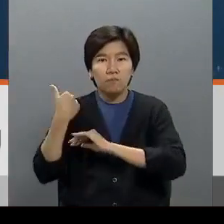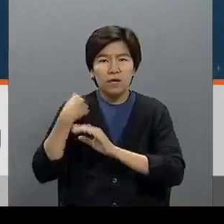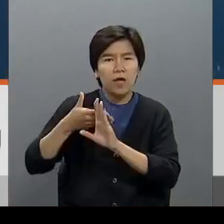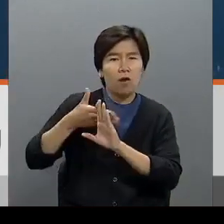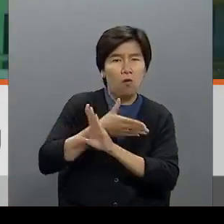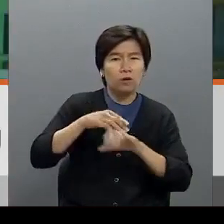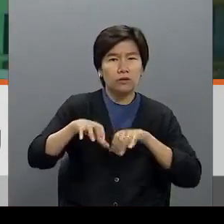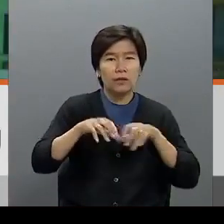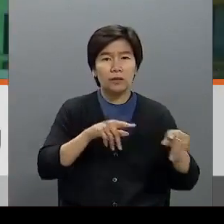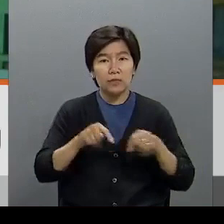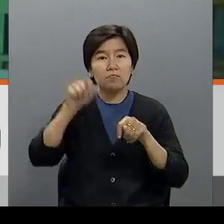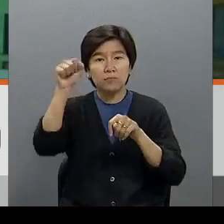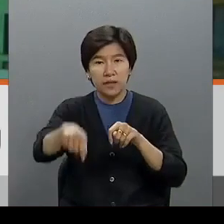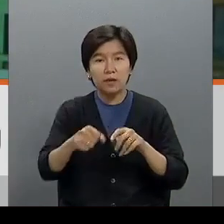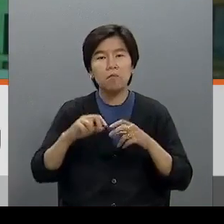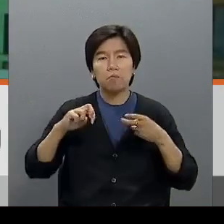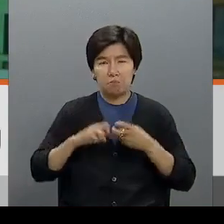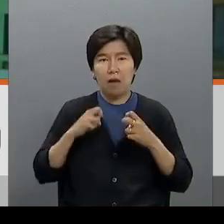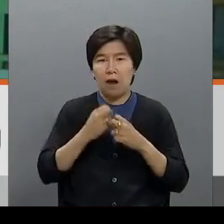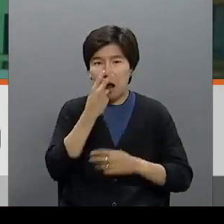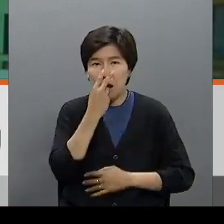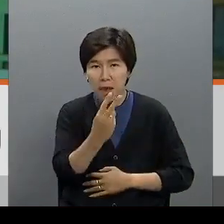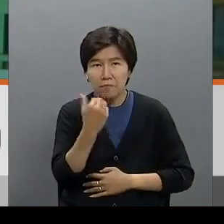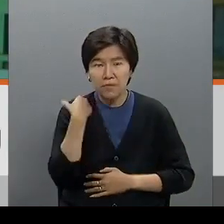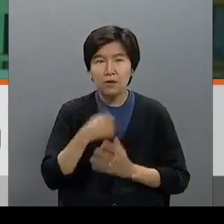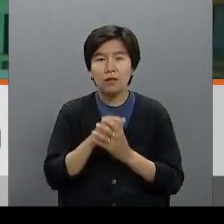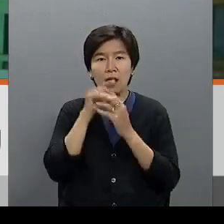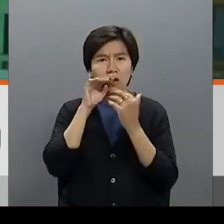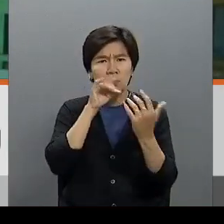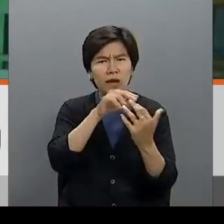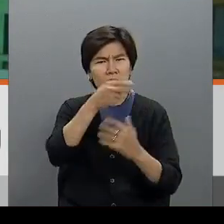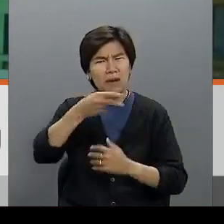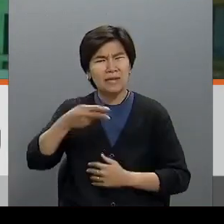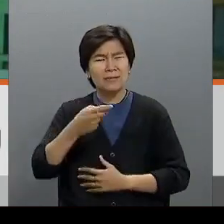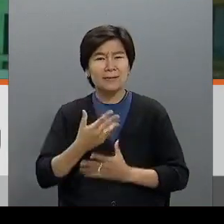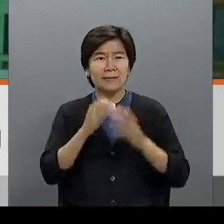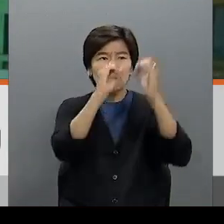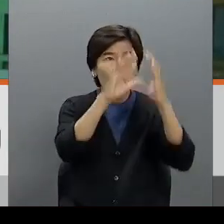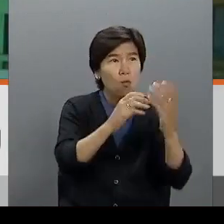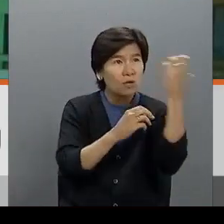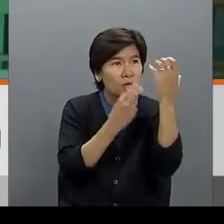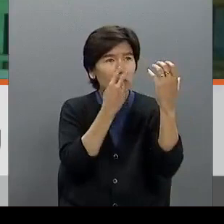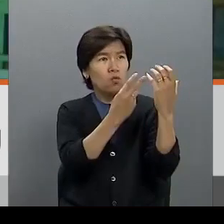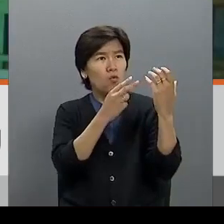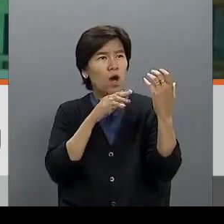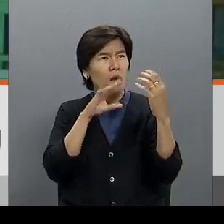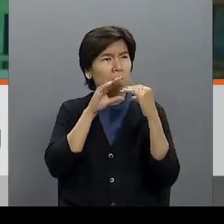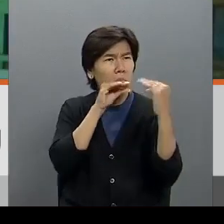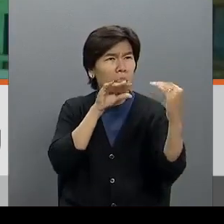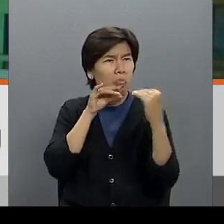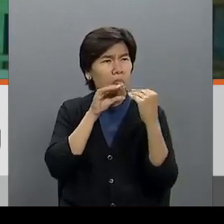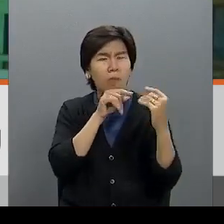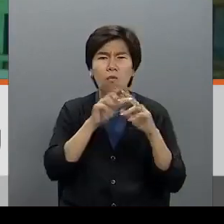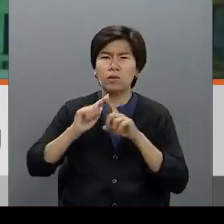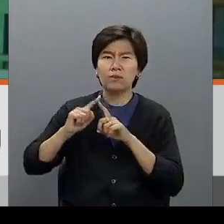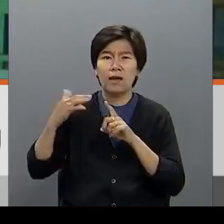ก็ยังพบปัญหาเช่นทักษะการสื่อสารทำความเข้าใจของเด็กจากครูผ่านทีวีและก็ยังพบปัญหาเทคนิคเช่นสัญญาณอินเทอร์เน็ตนะครับ